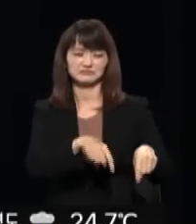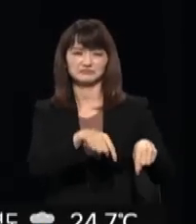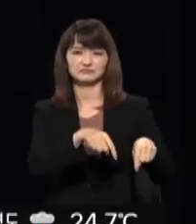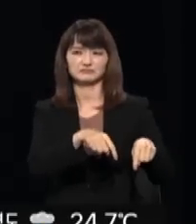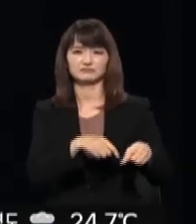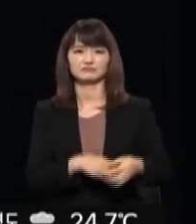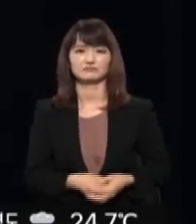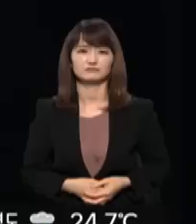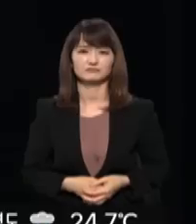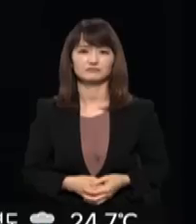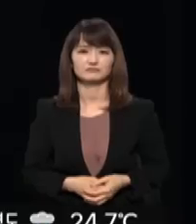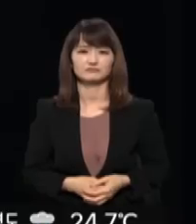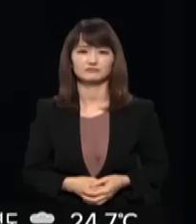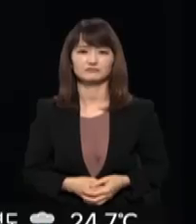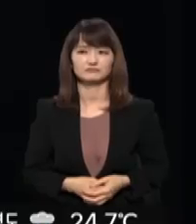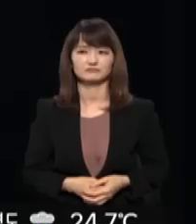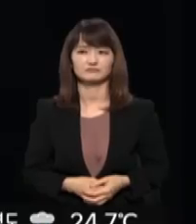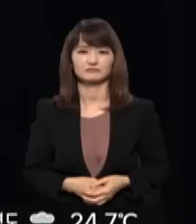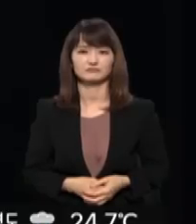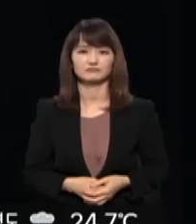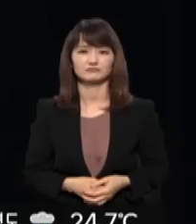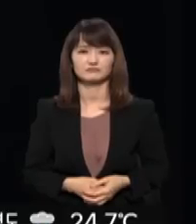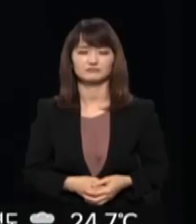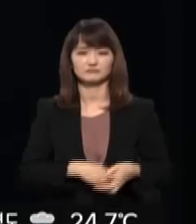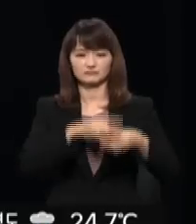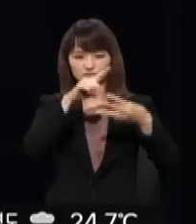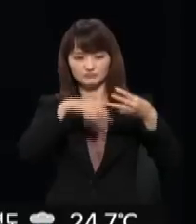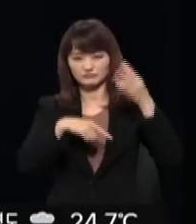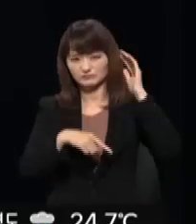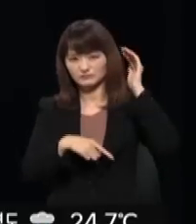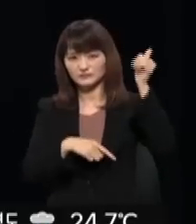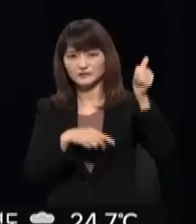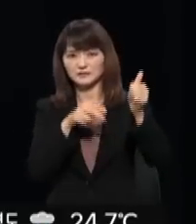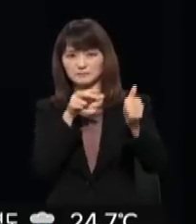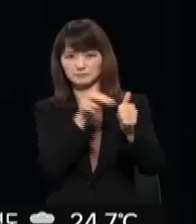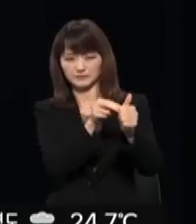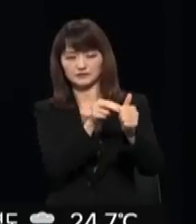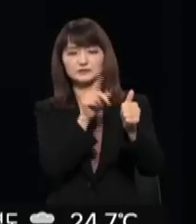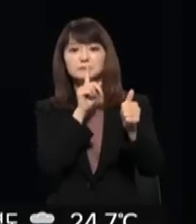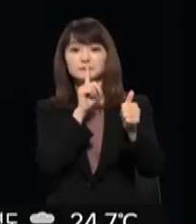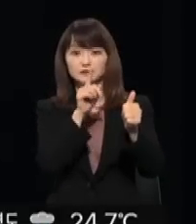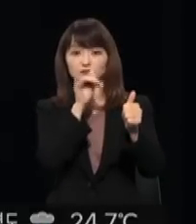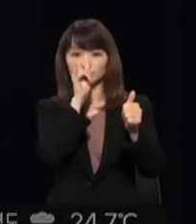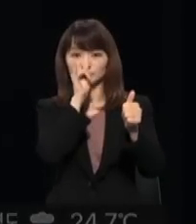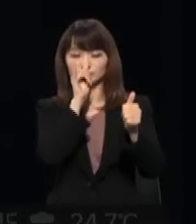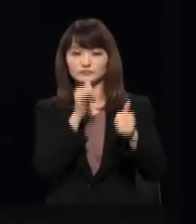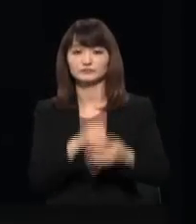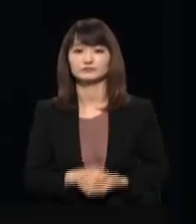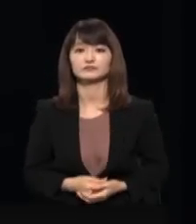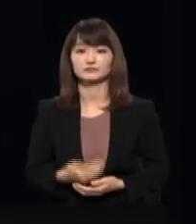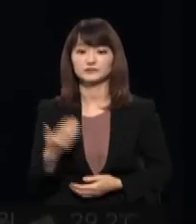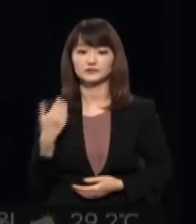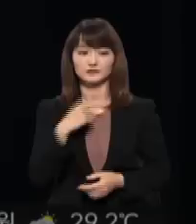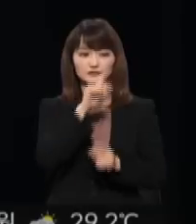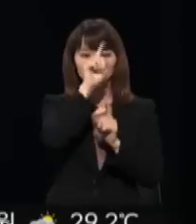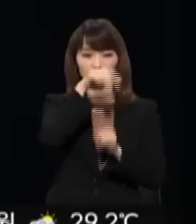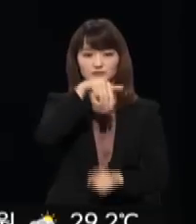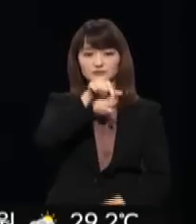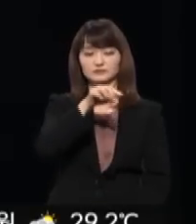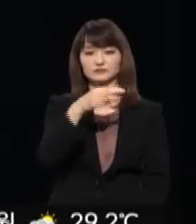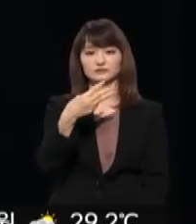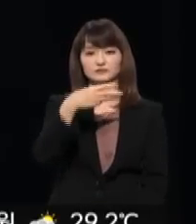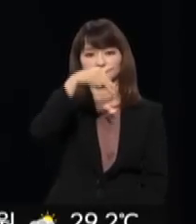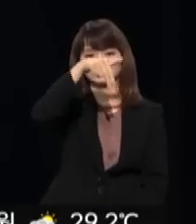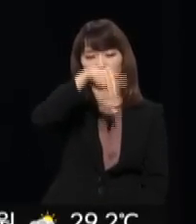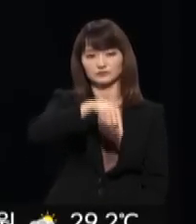또는 뭐 어쨌든 나중에 윤석열 대통령도 배신할거다 약간 이런 취지 언급도 한 거 있는데 앞서 이제 이철규 의원의 윤회권